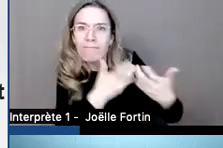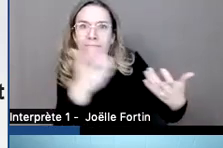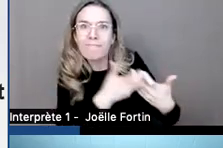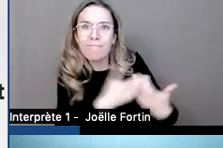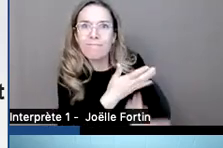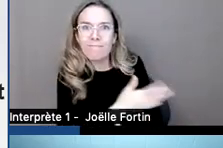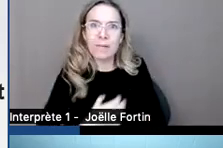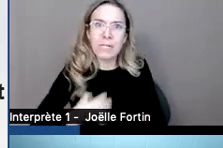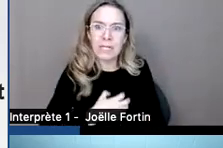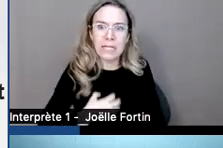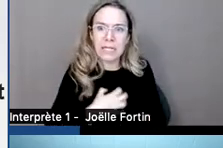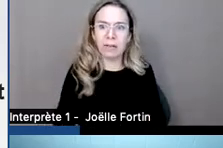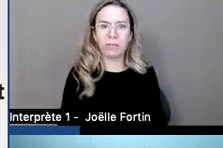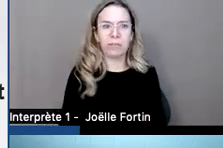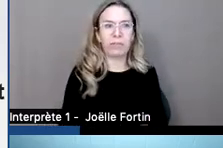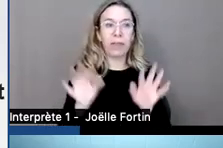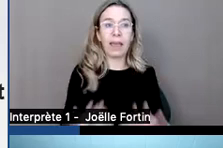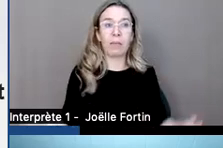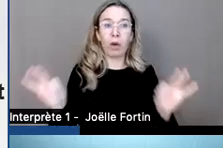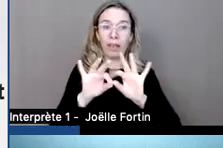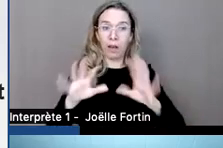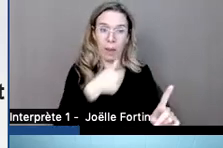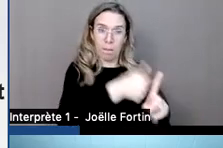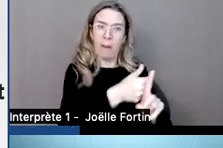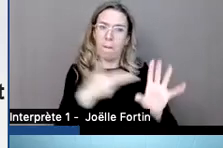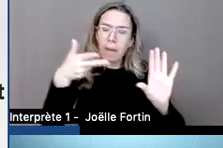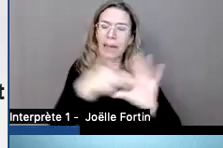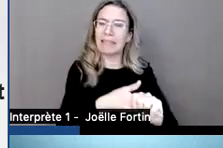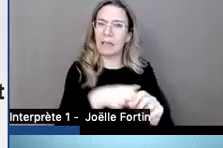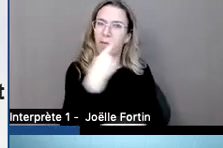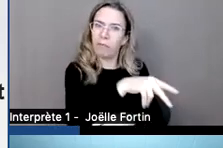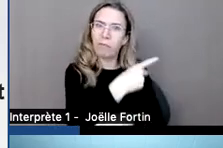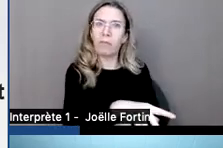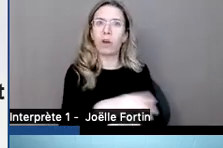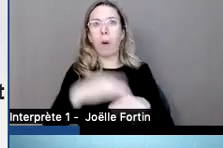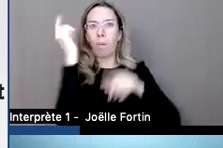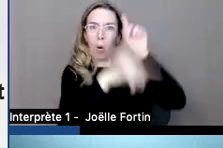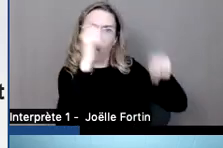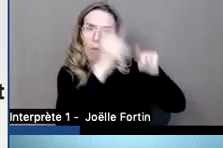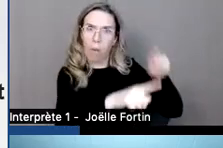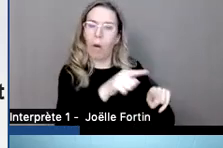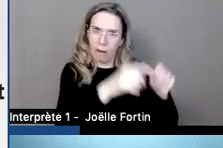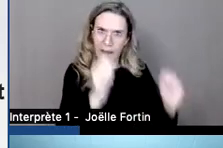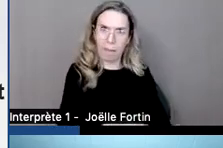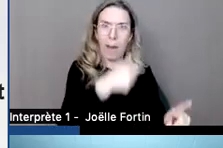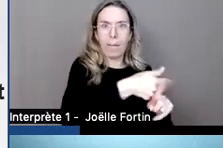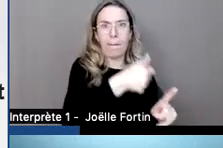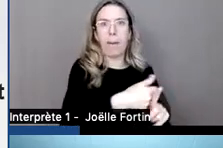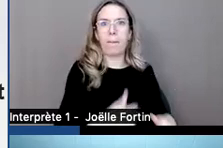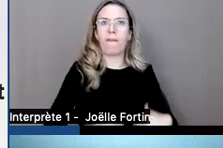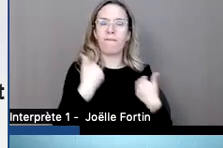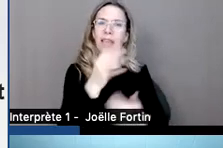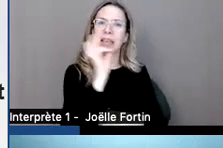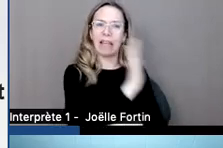L'importance pour nous aussi, c'est engager la personne comme une participante active dans l'amélioration de sa qualité de vie par